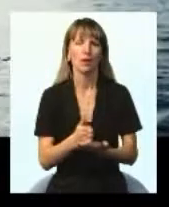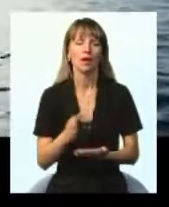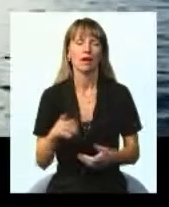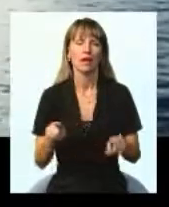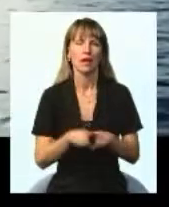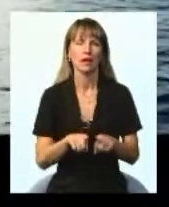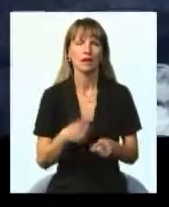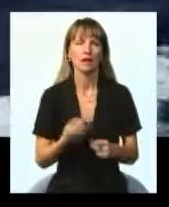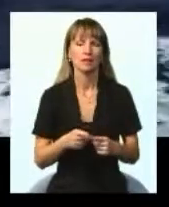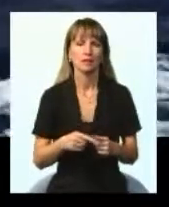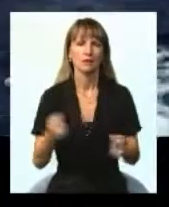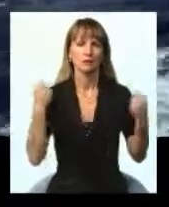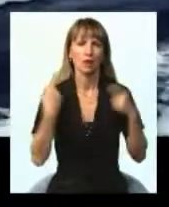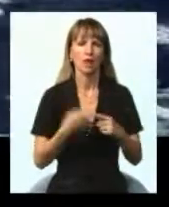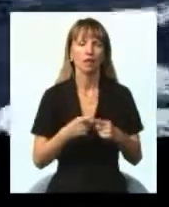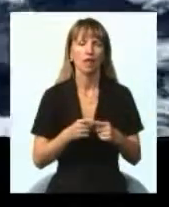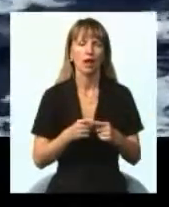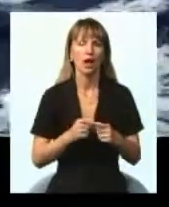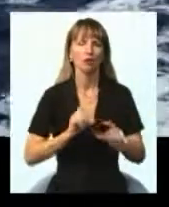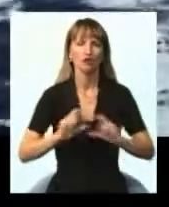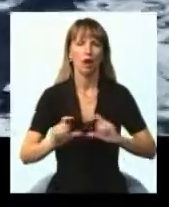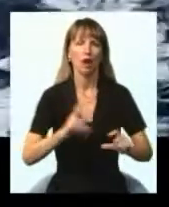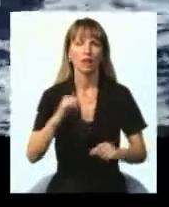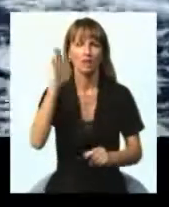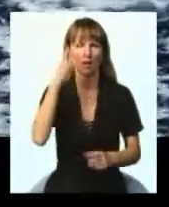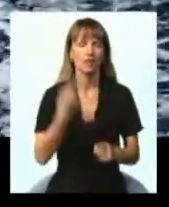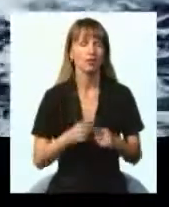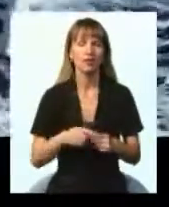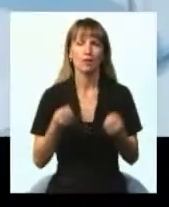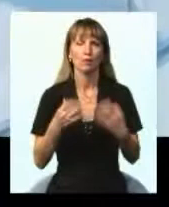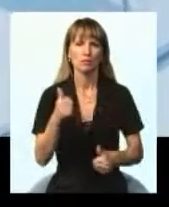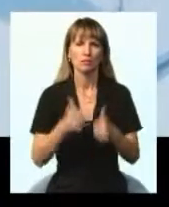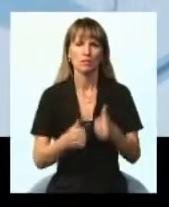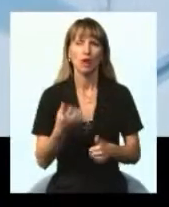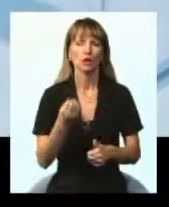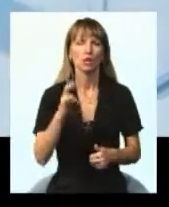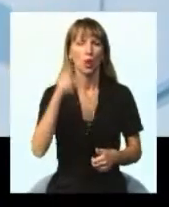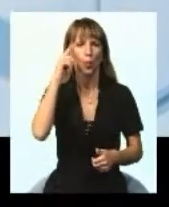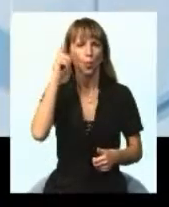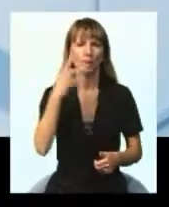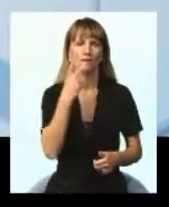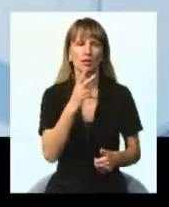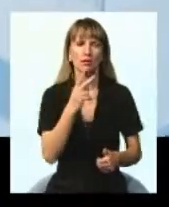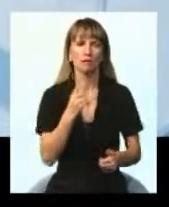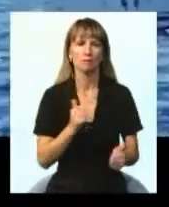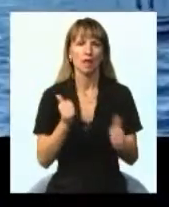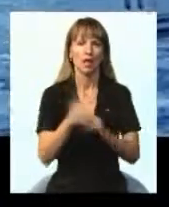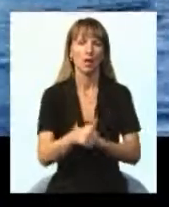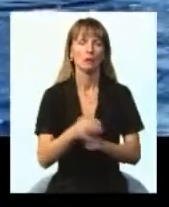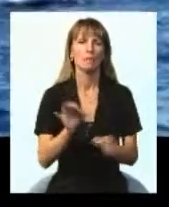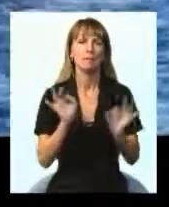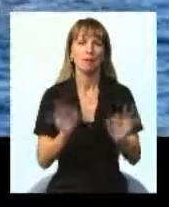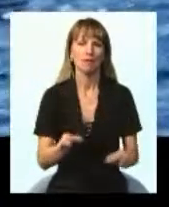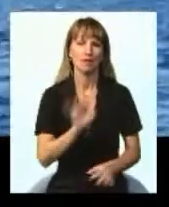часто називають шахами на воді. Так, регата не просто змагання на швидкість, а й на вміння бачити, передбачити і